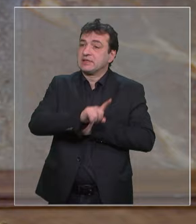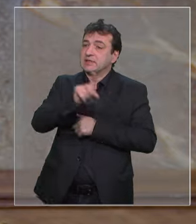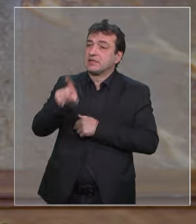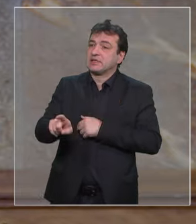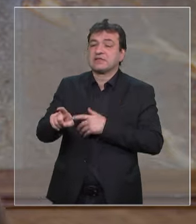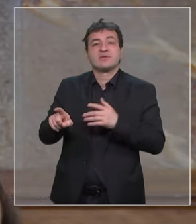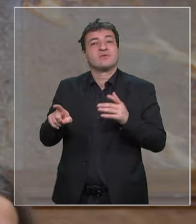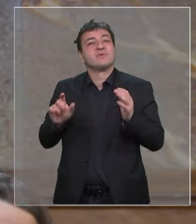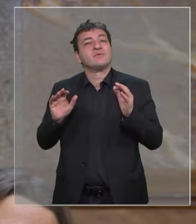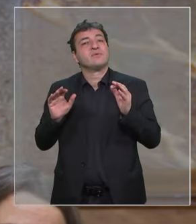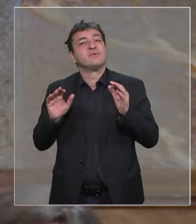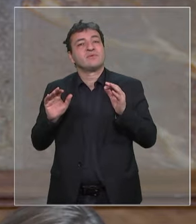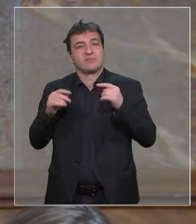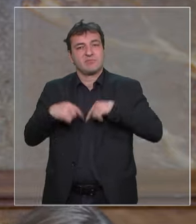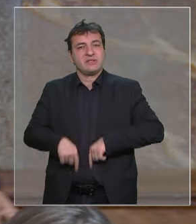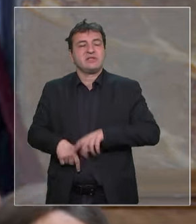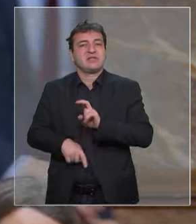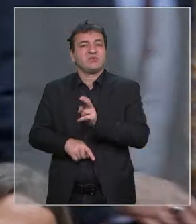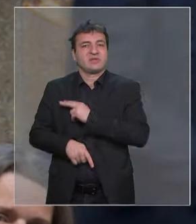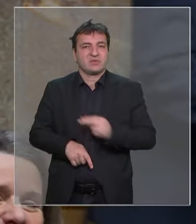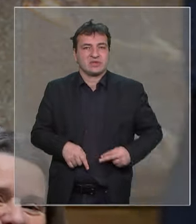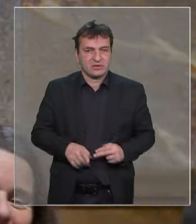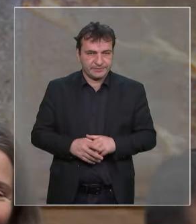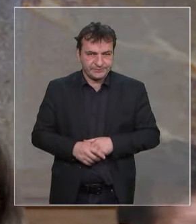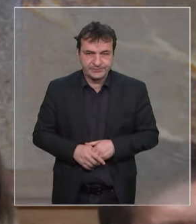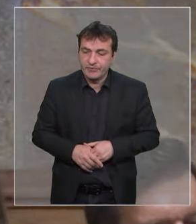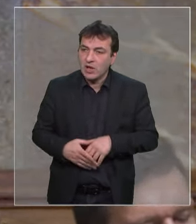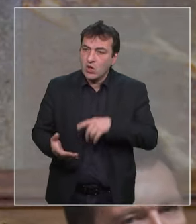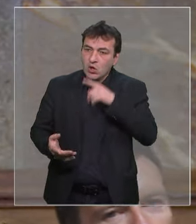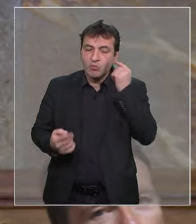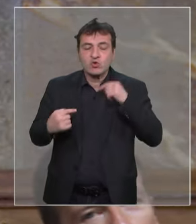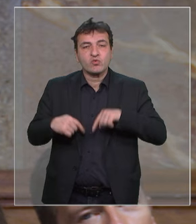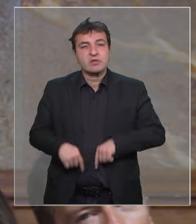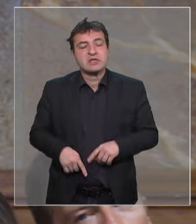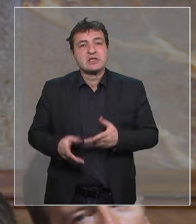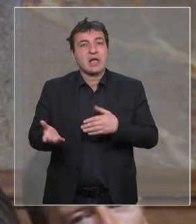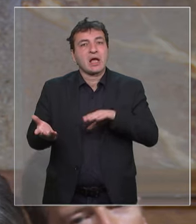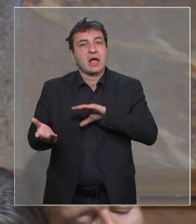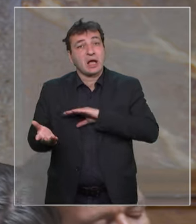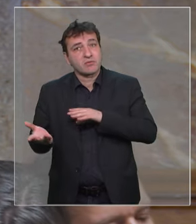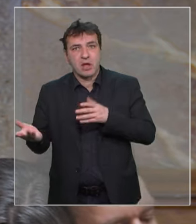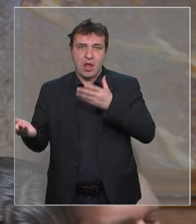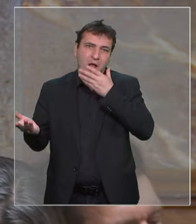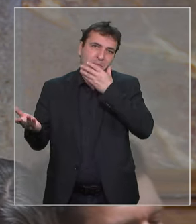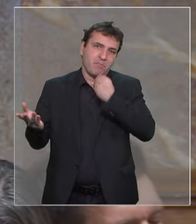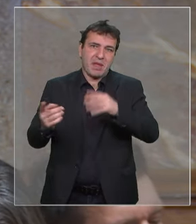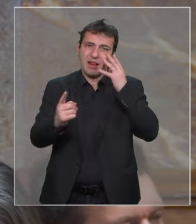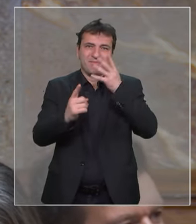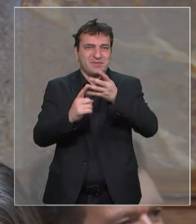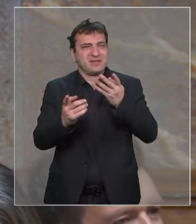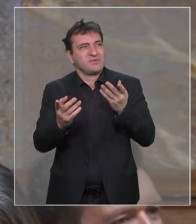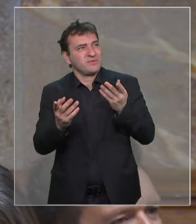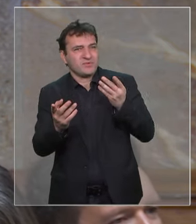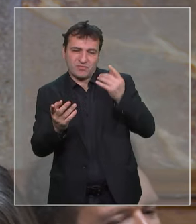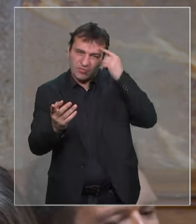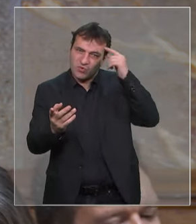Attal, ministre de l'Éducation nationale et de la Jeunesse. Monsieur le ministre, vous êtes en charge d'une des plus belles missions de notre République,